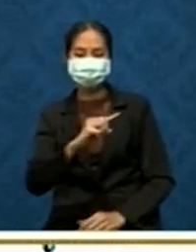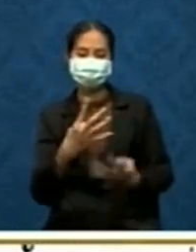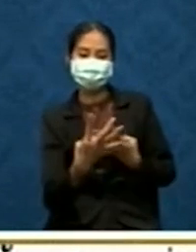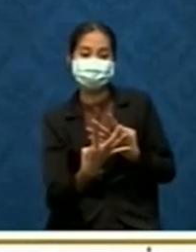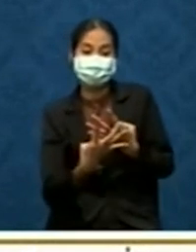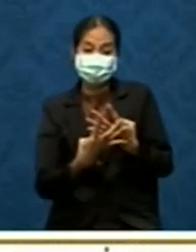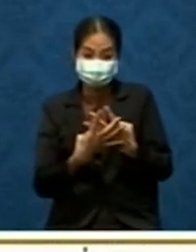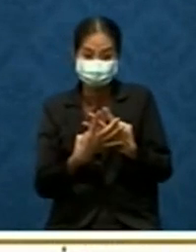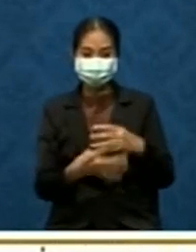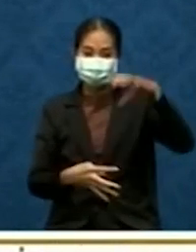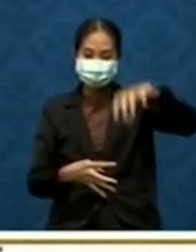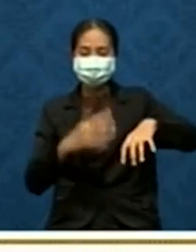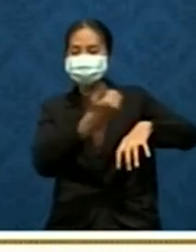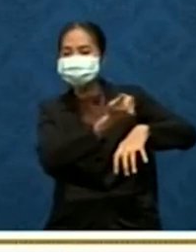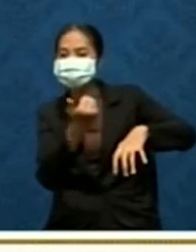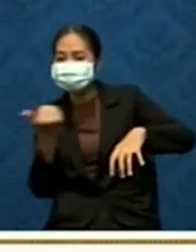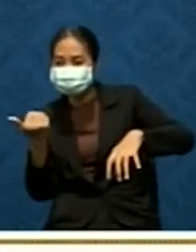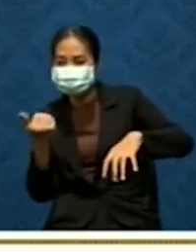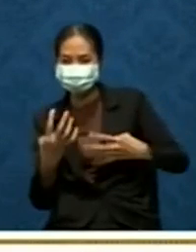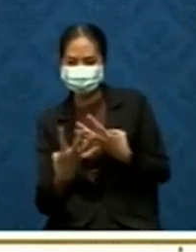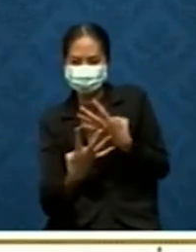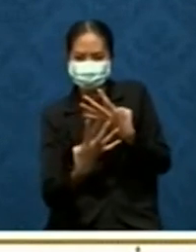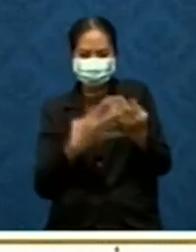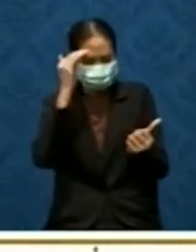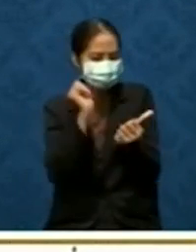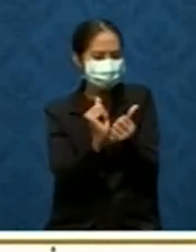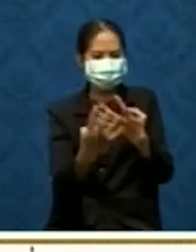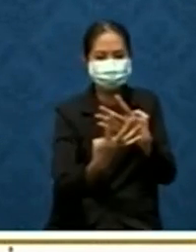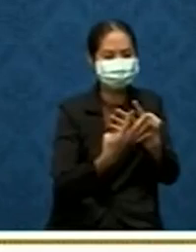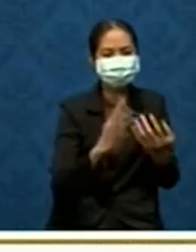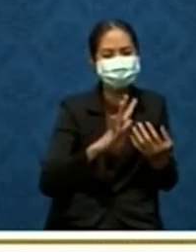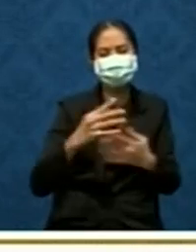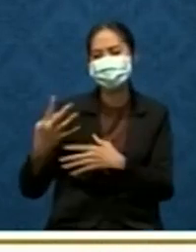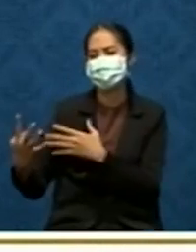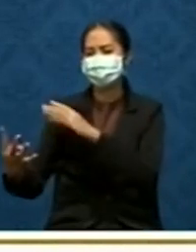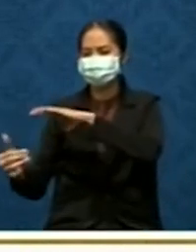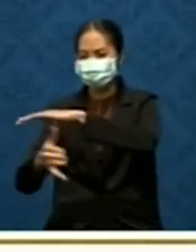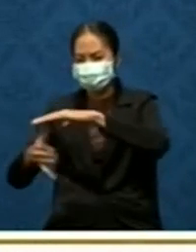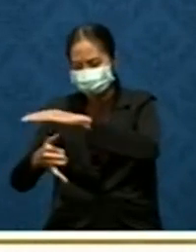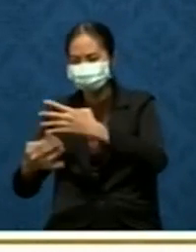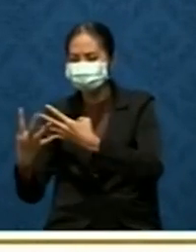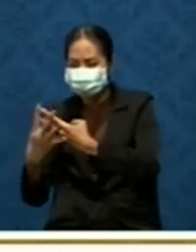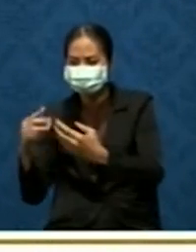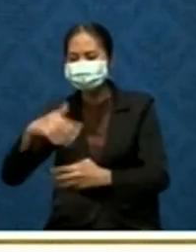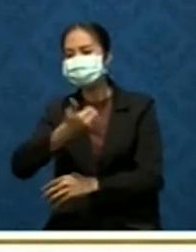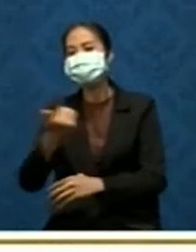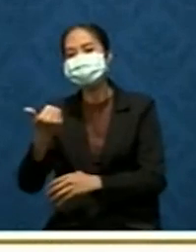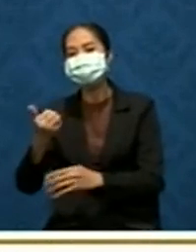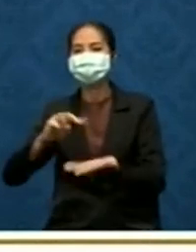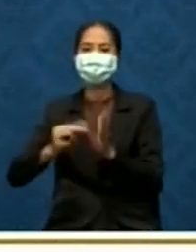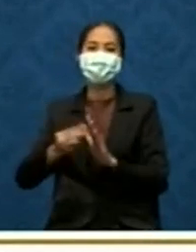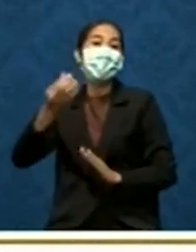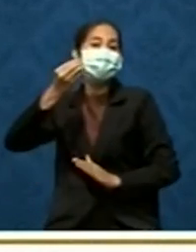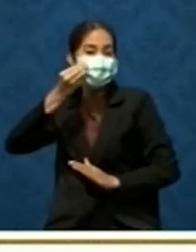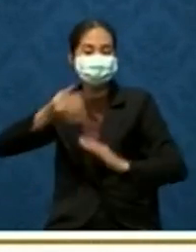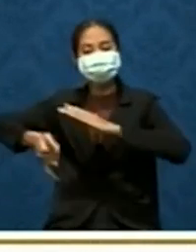ที่อื่นซึ่งไม่ใช่เรือนจำได้ซึ่งรวมถึงการคุมขังที่บ้าน